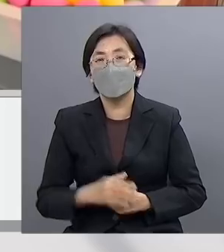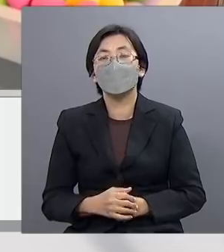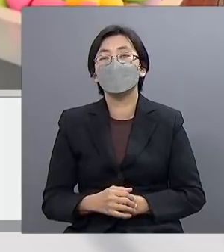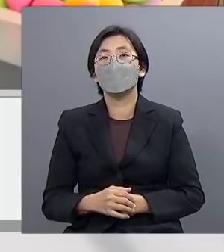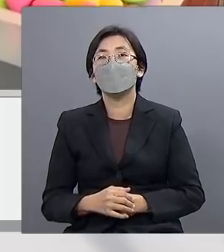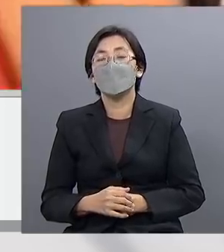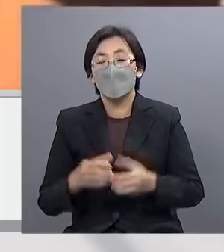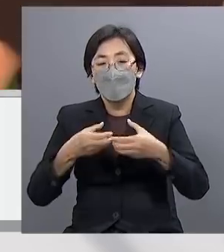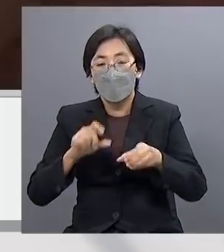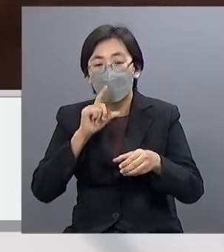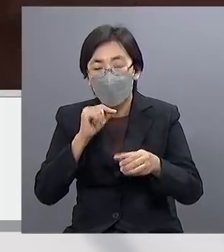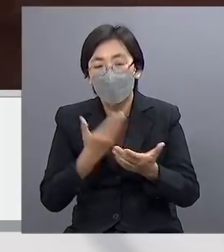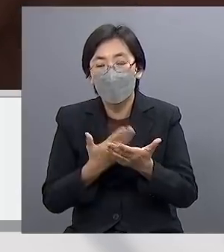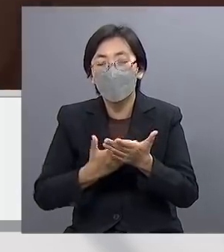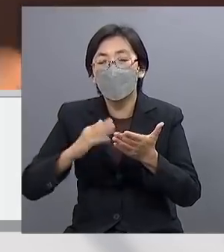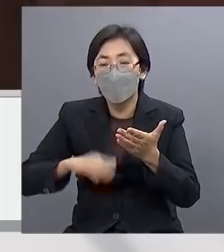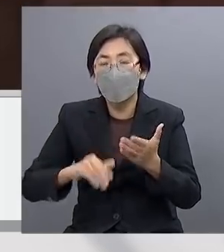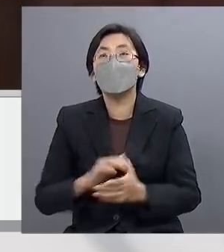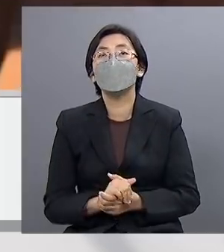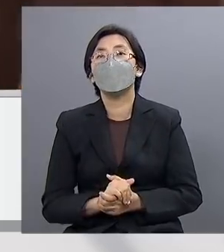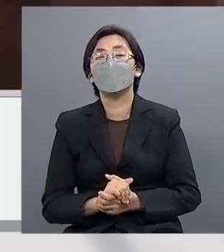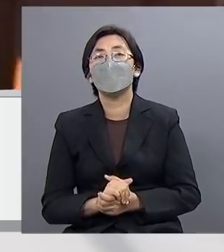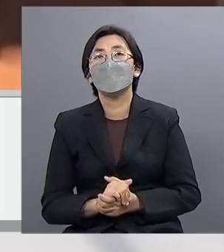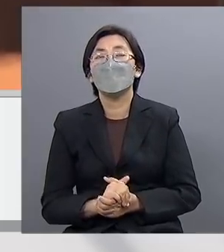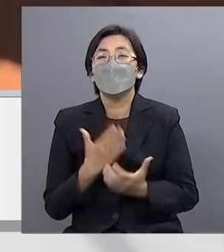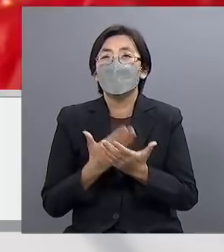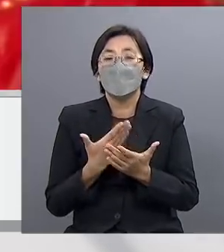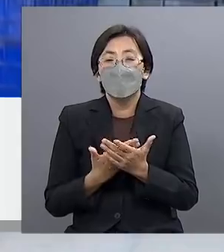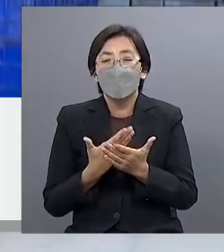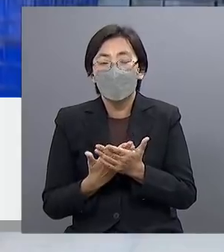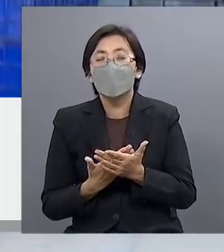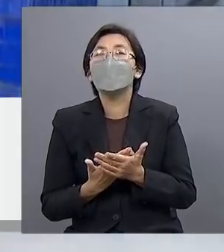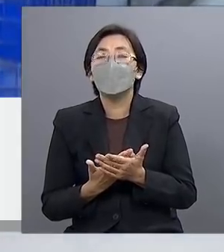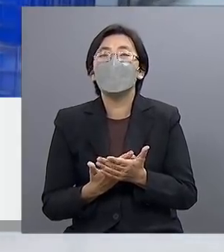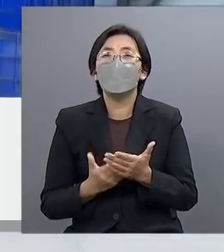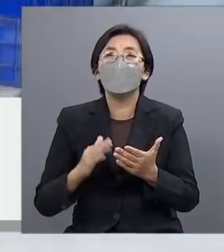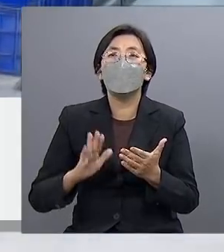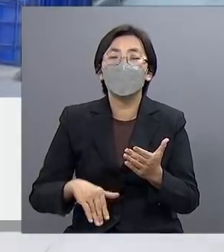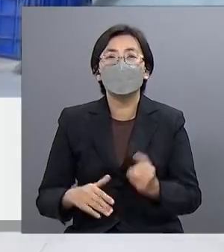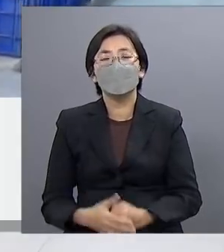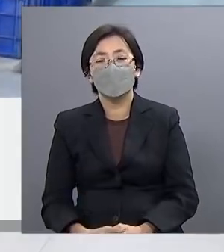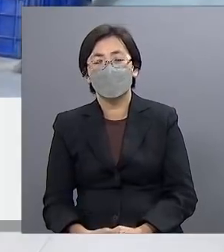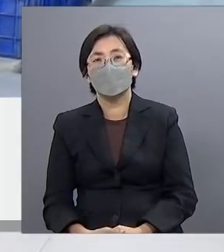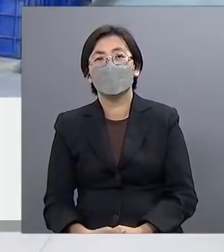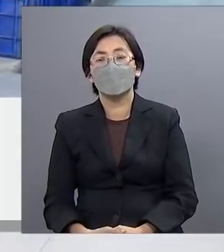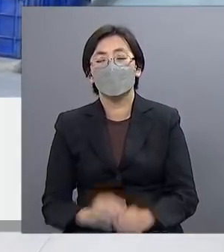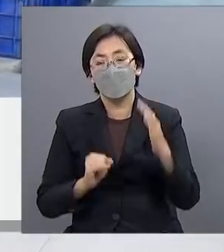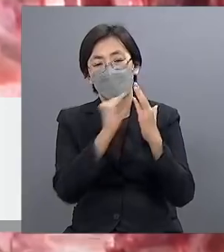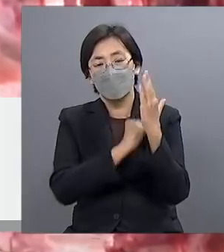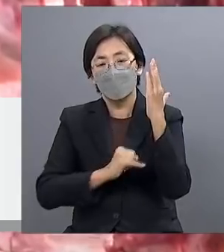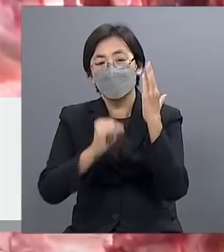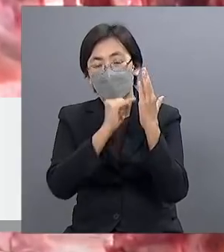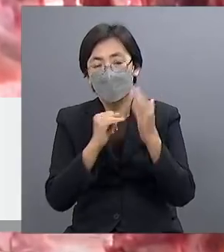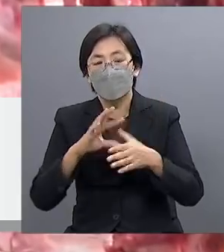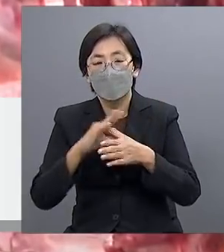ปรับลดลงมาค่ะแล้วก็ราคายังไม่อยู่ในระดับประกาศแนะนำด้วยค่ะในต่างจังหวัดนะคะถ้าพูดถึงราคาเนื้อหมูเป็นยังไ